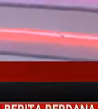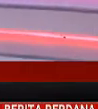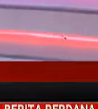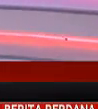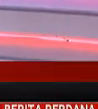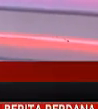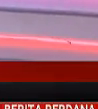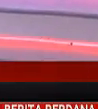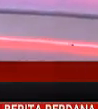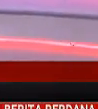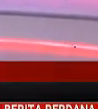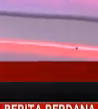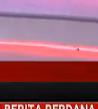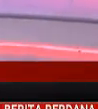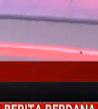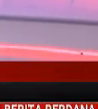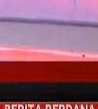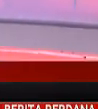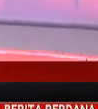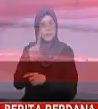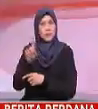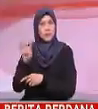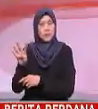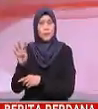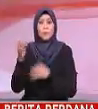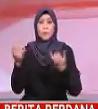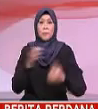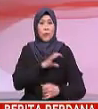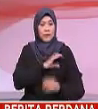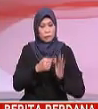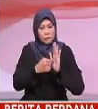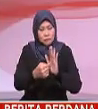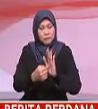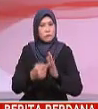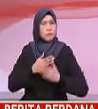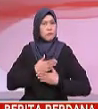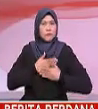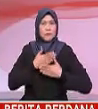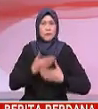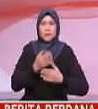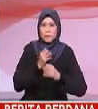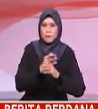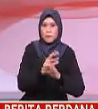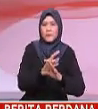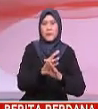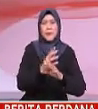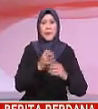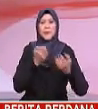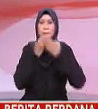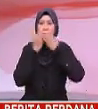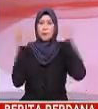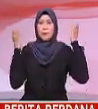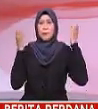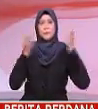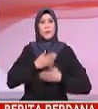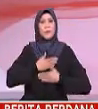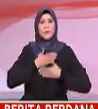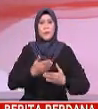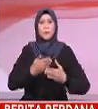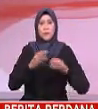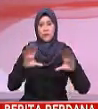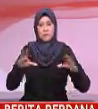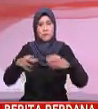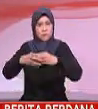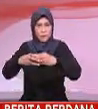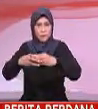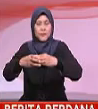Sambutan Hari Polis ke-214, PDRM telah membuktikan kewibawaan serta kecekapan selain komitmen kepada